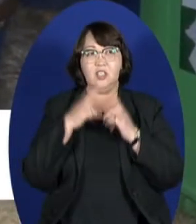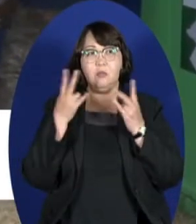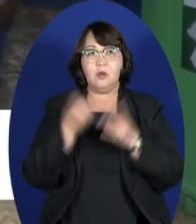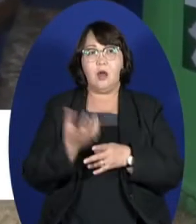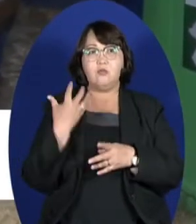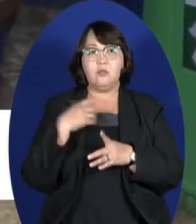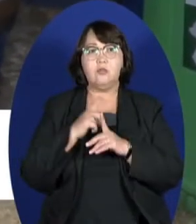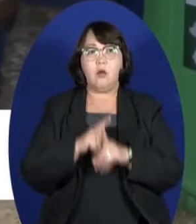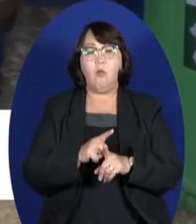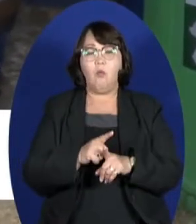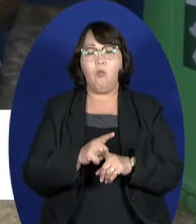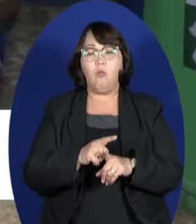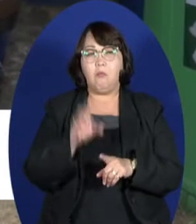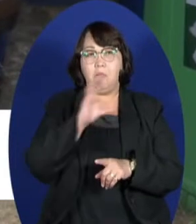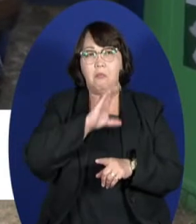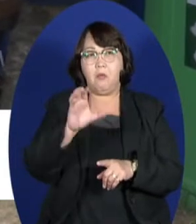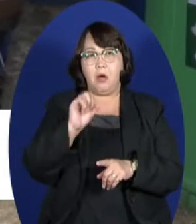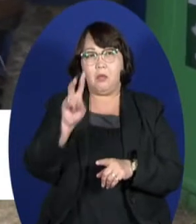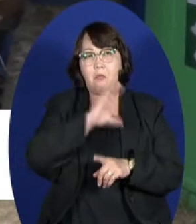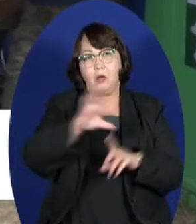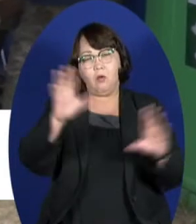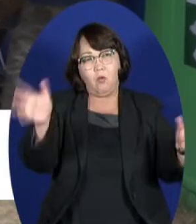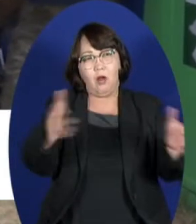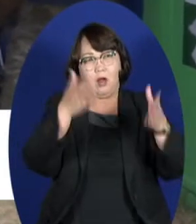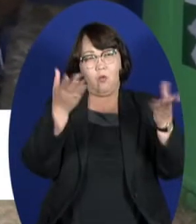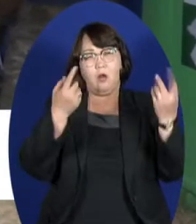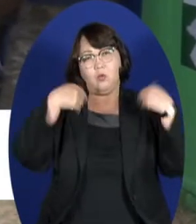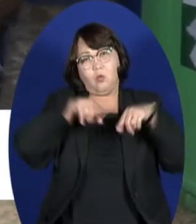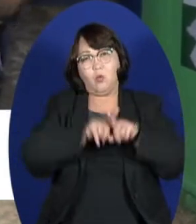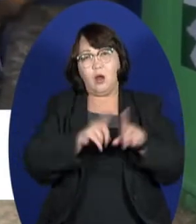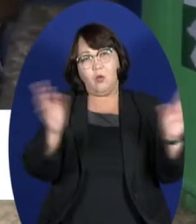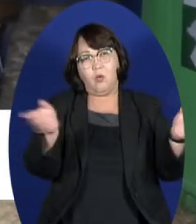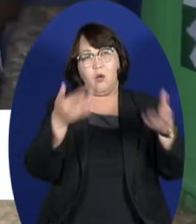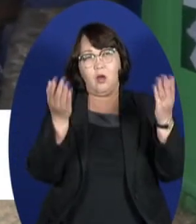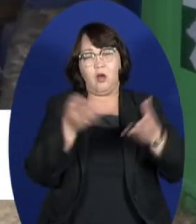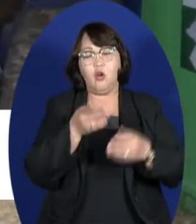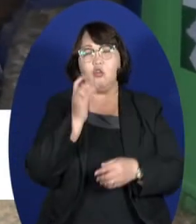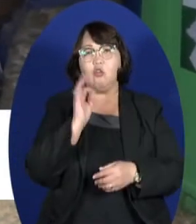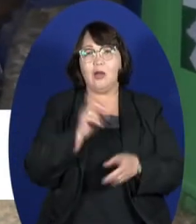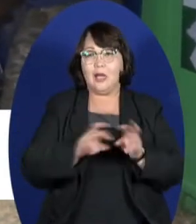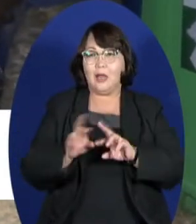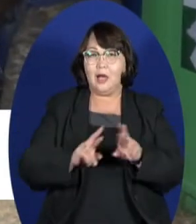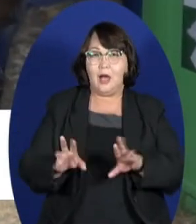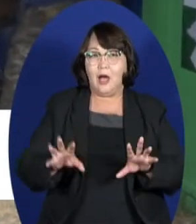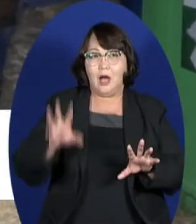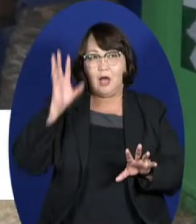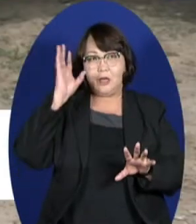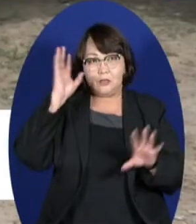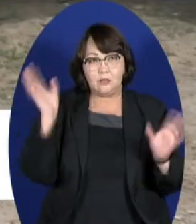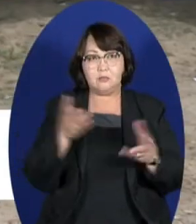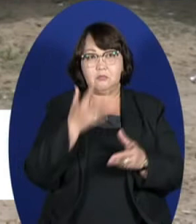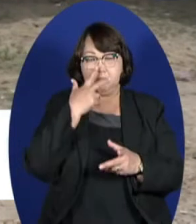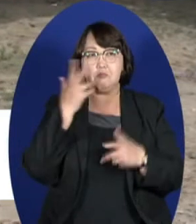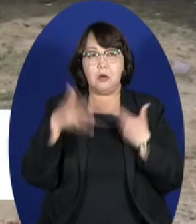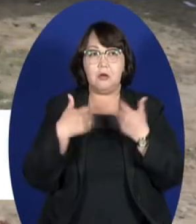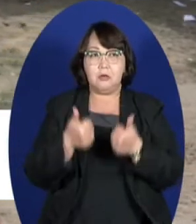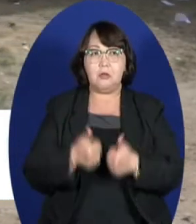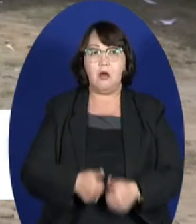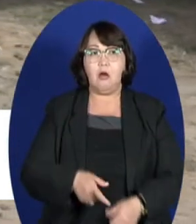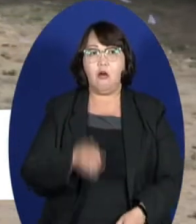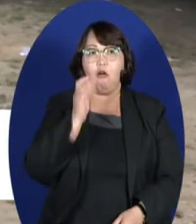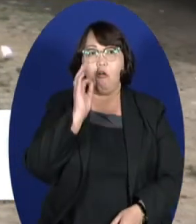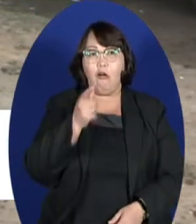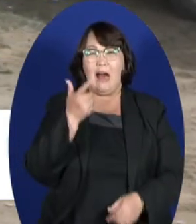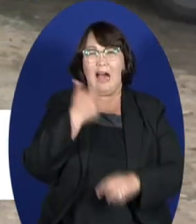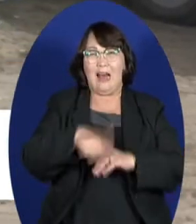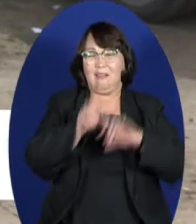хүрээнд байгуулга аж ахуйн нэгжүүдийг ингэж уриалаад ийм ангилын ялгалтын сав тавьсанд баяртай байна. Хогийг